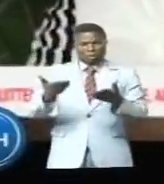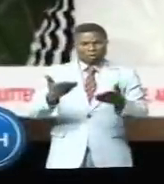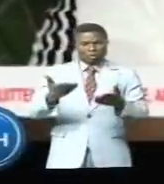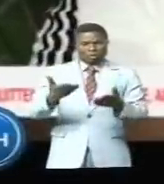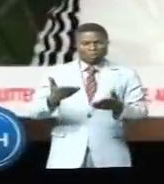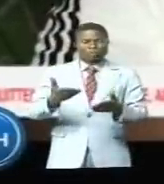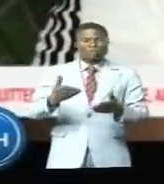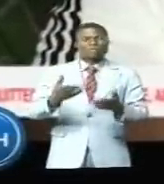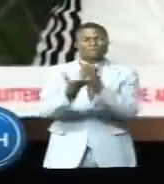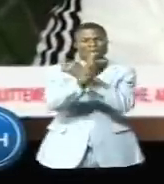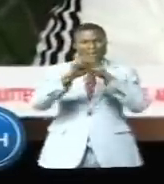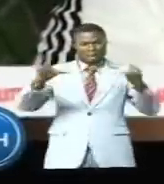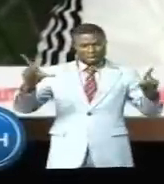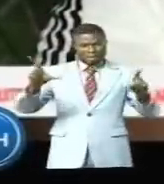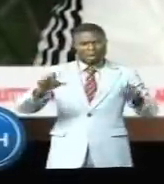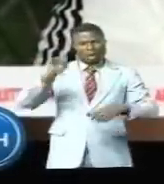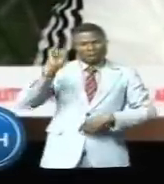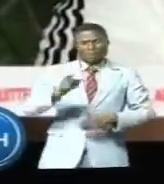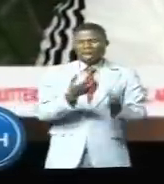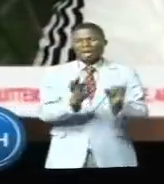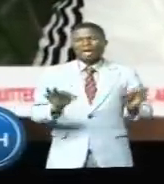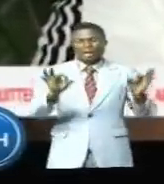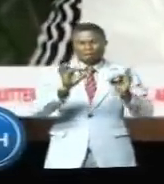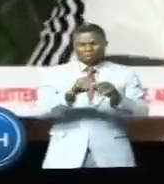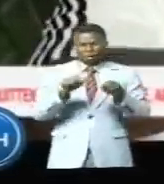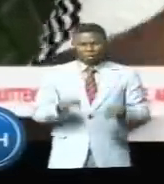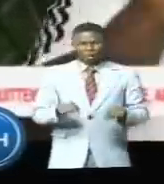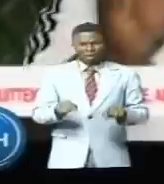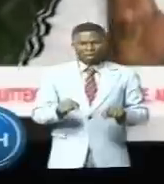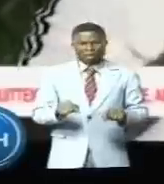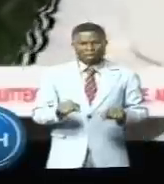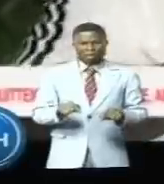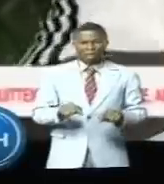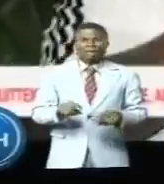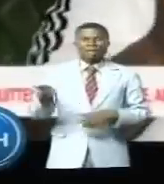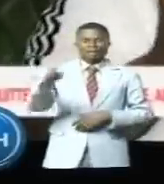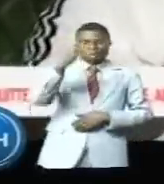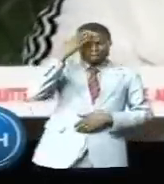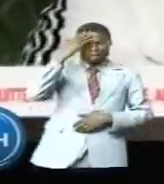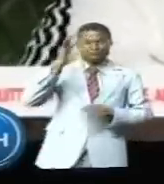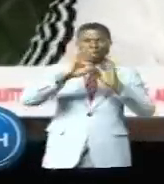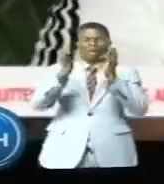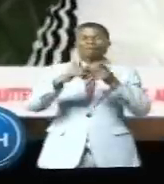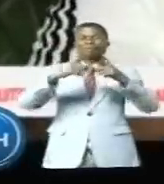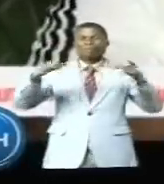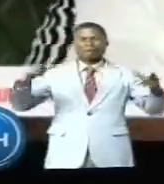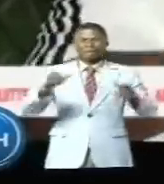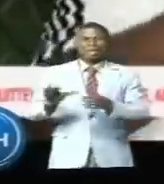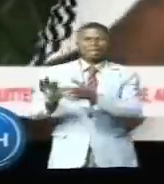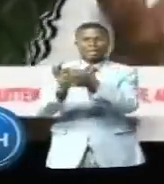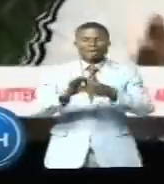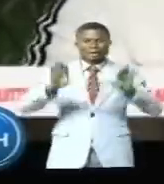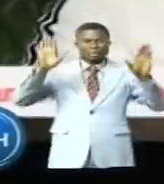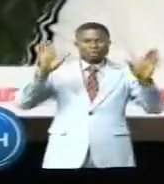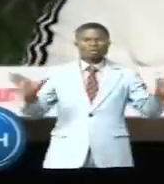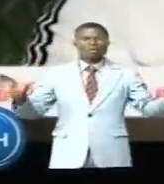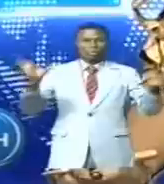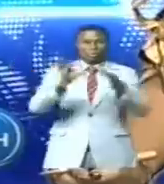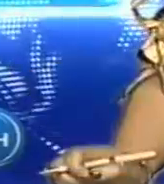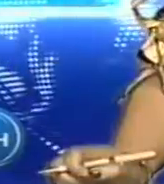libération du président Vital Kamerhe tombe à point. Désormais, la grande famille de l'Union sacrée est réunie.